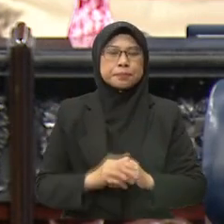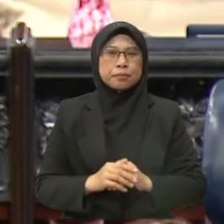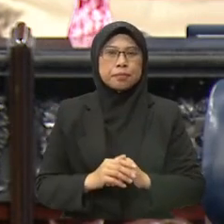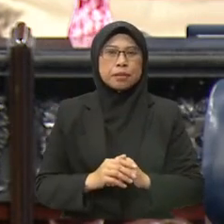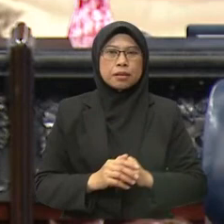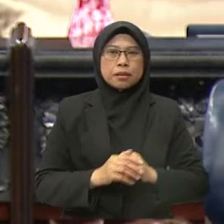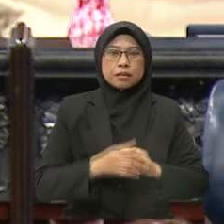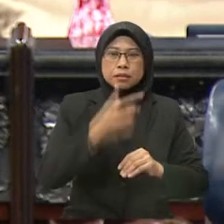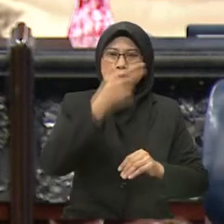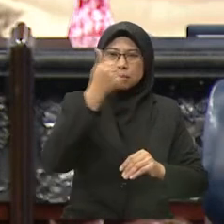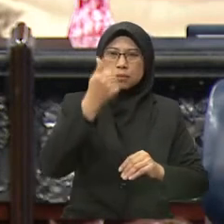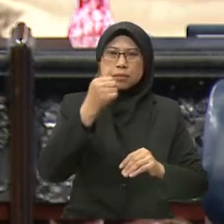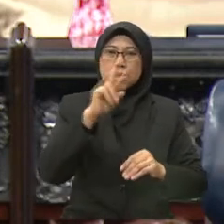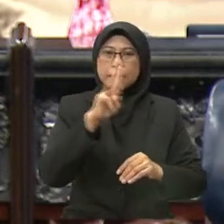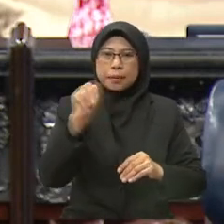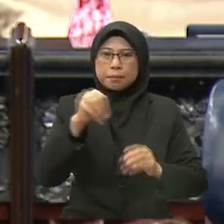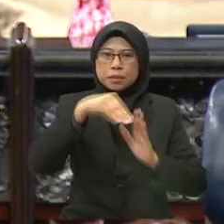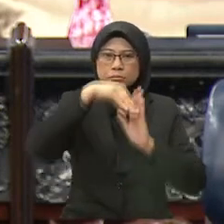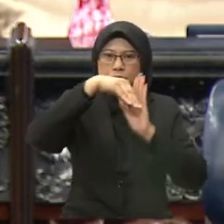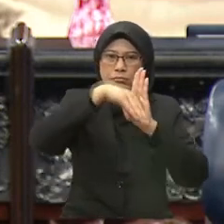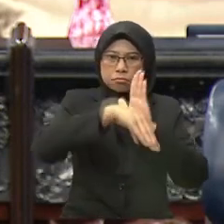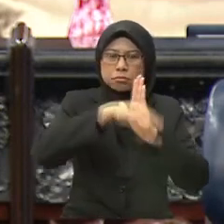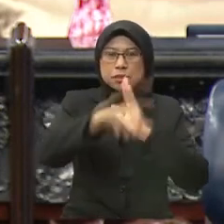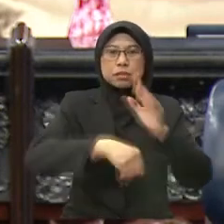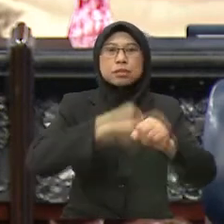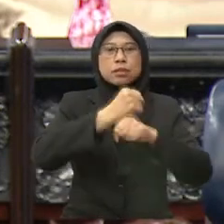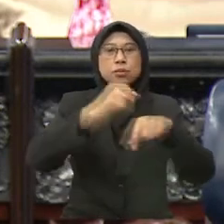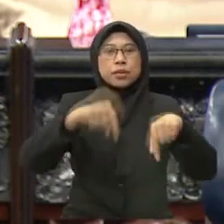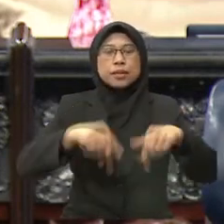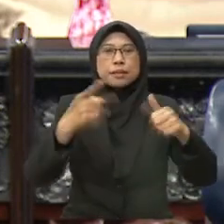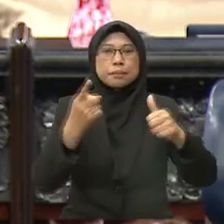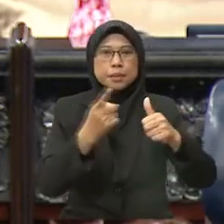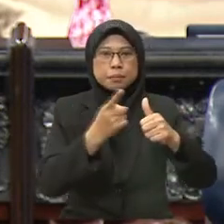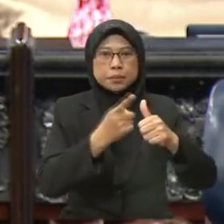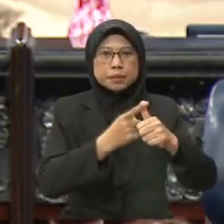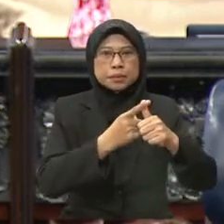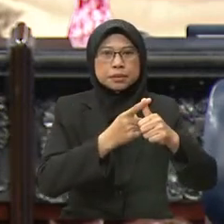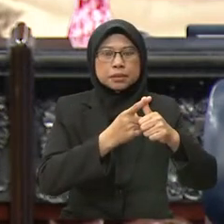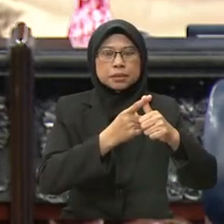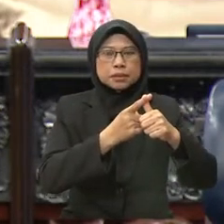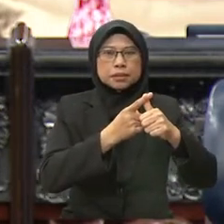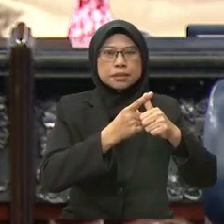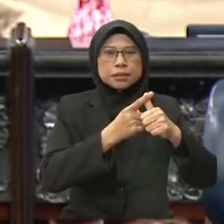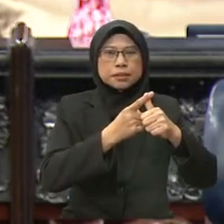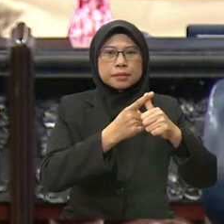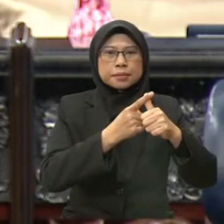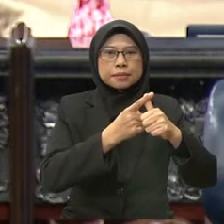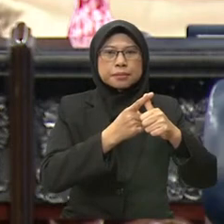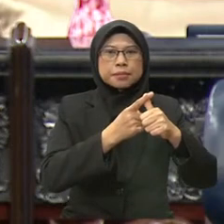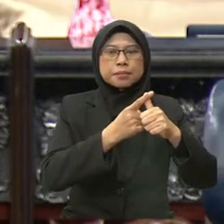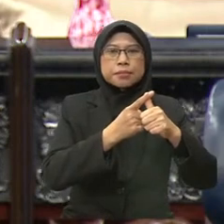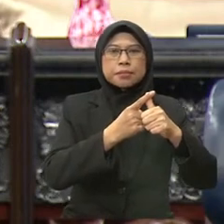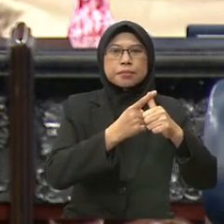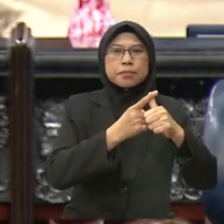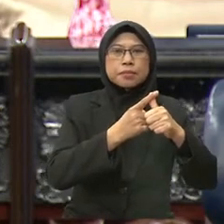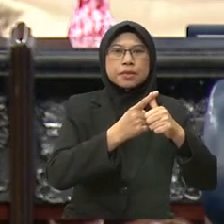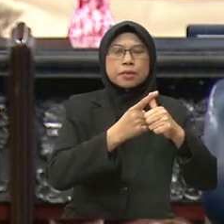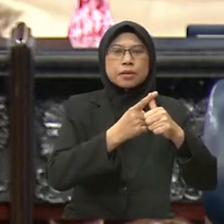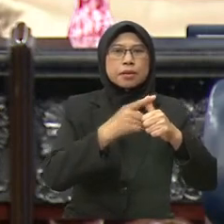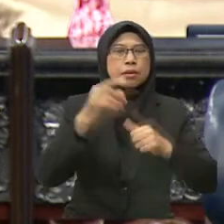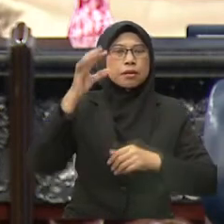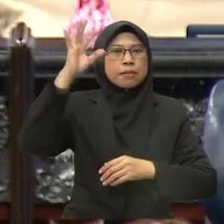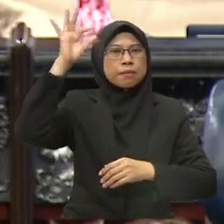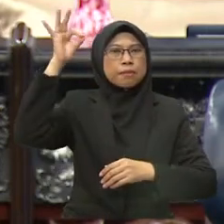nilai Ringgit pada tahun ini adalah yang pertama jangkaan bahawa Federal funds